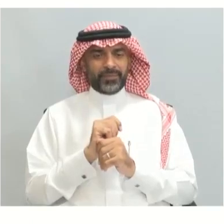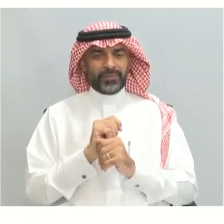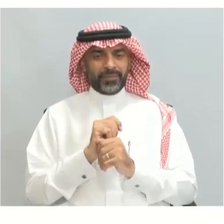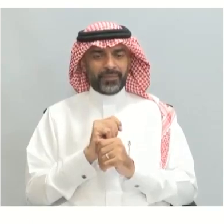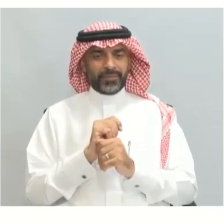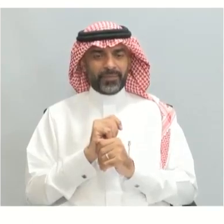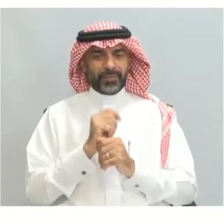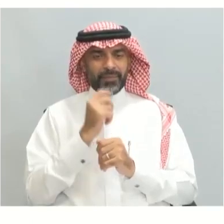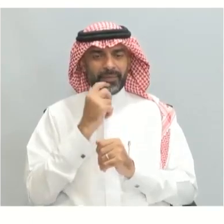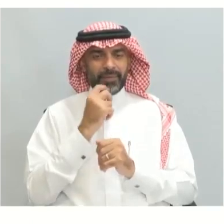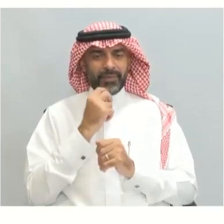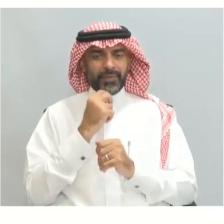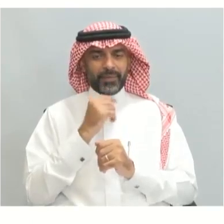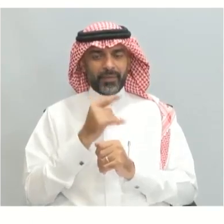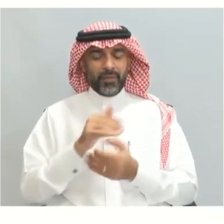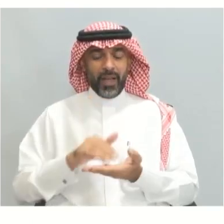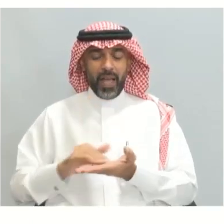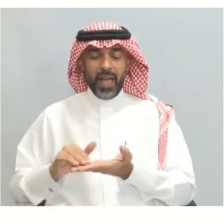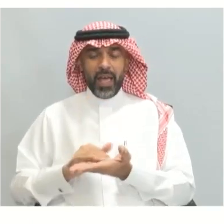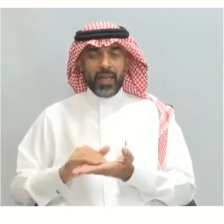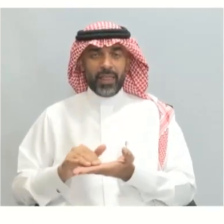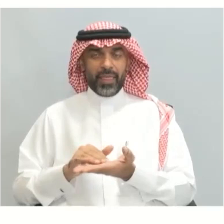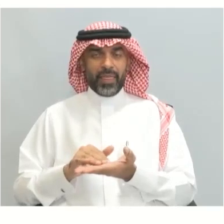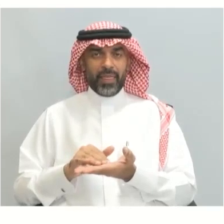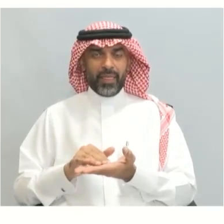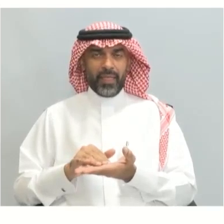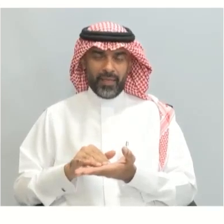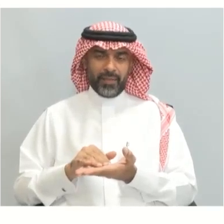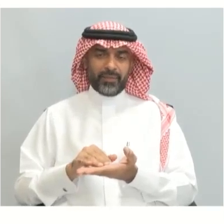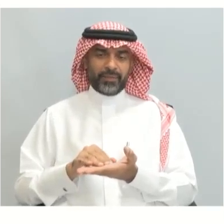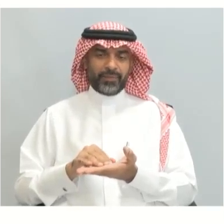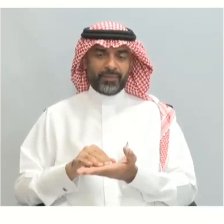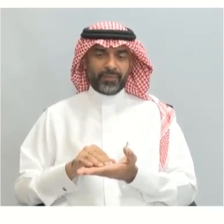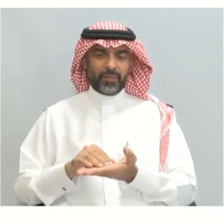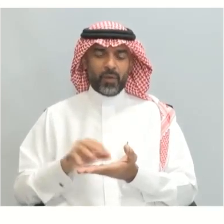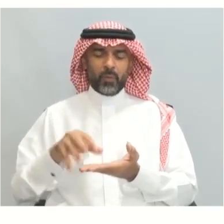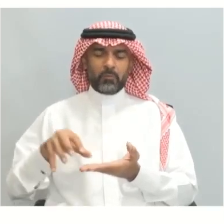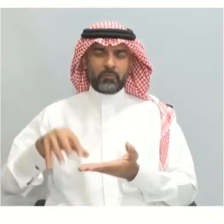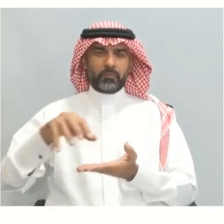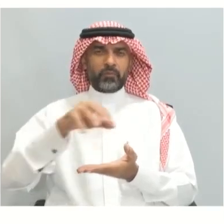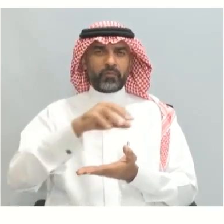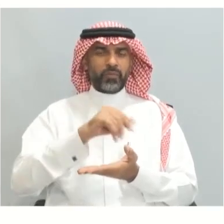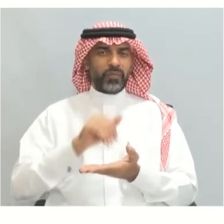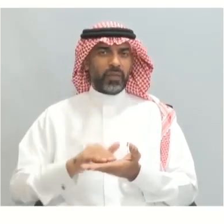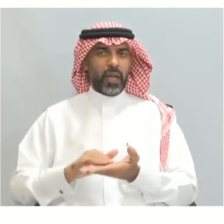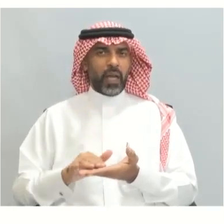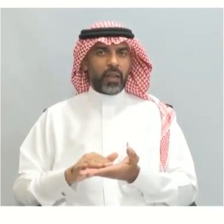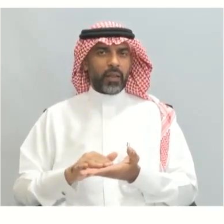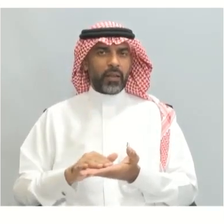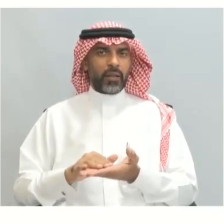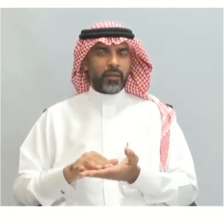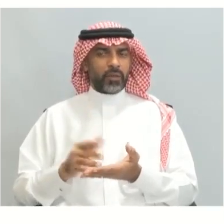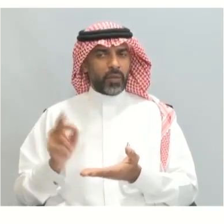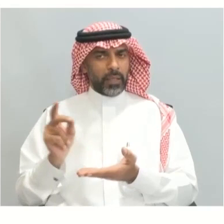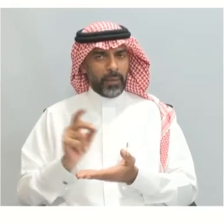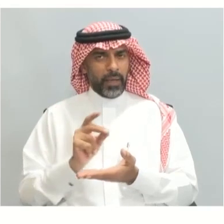تمثل معالم سطح الارض تمثل معالم سطح الارض وظواهرها المختلفه سواء كانت